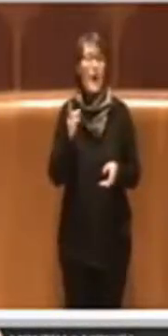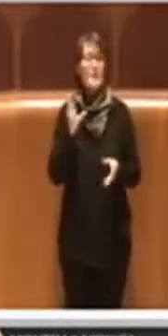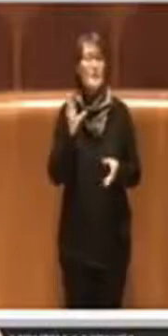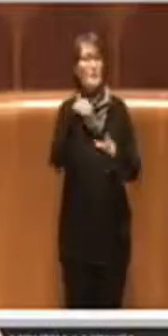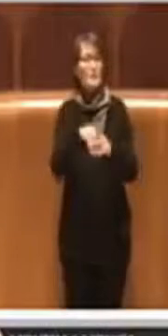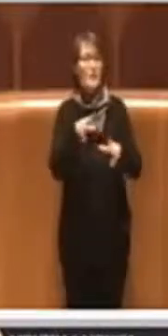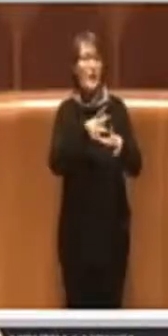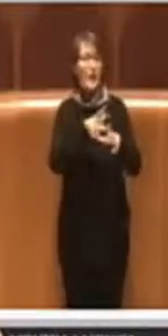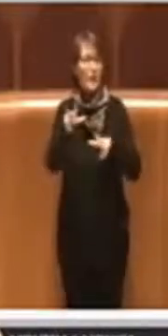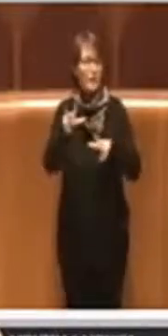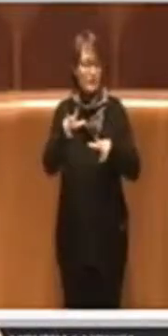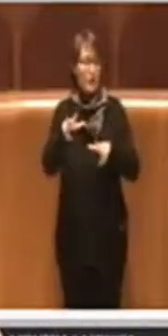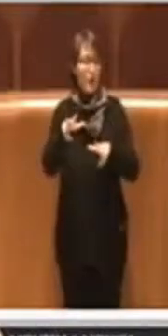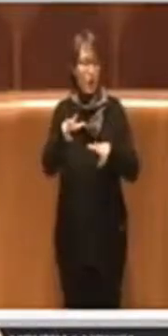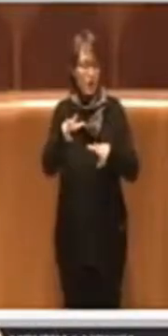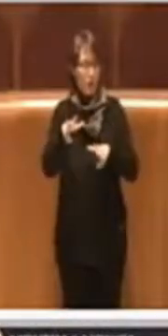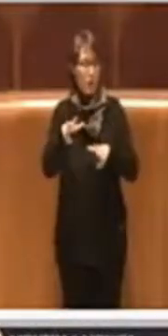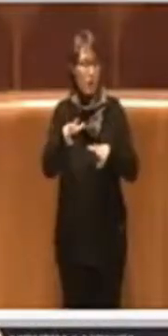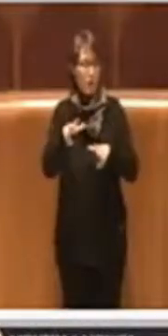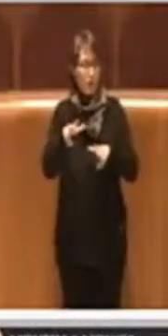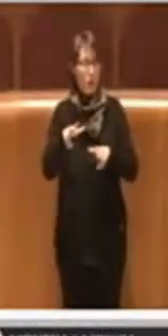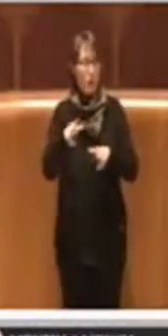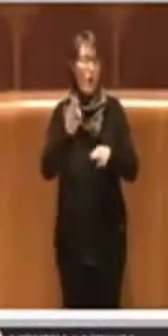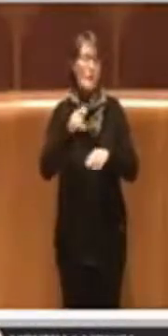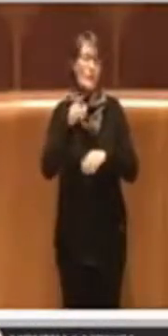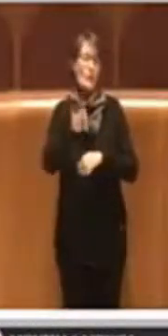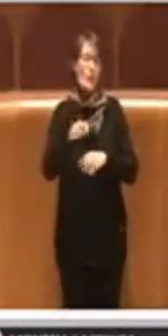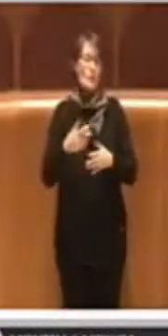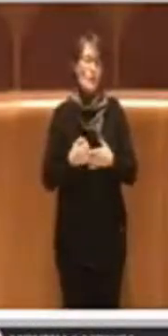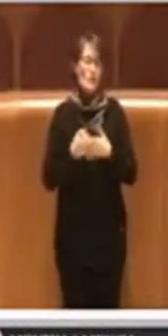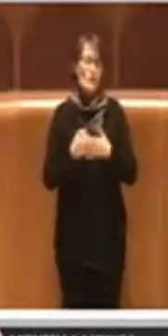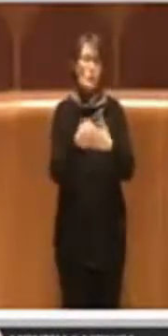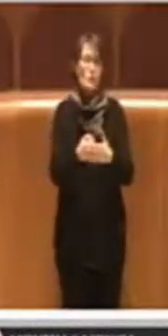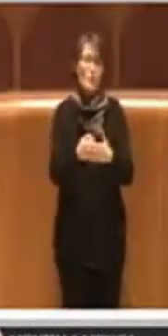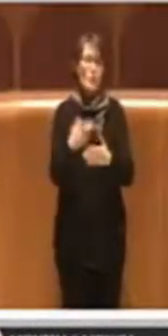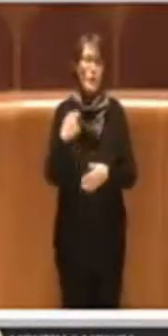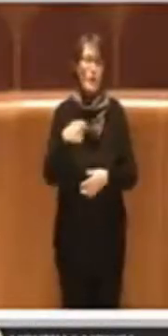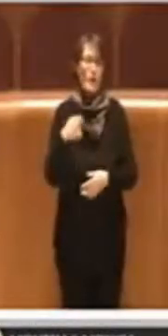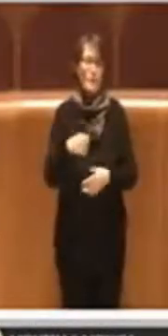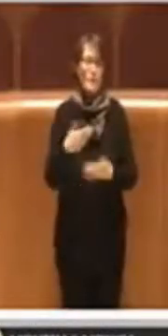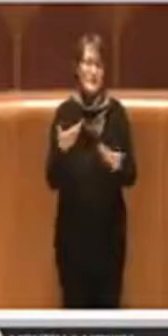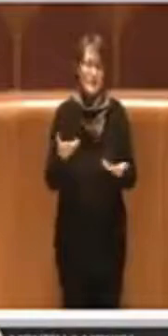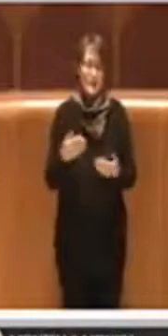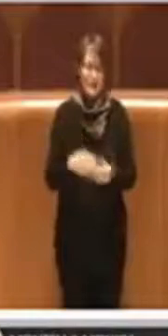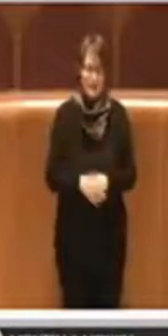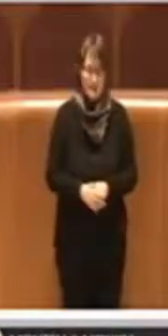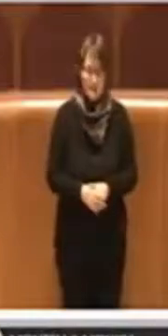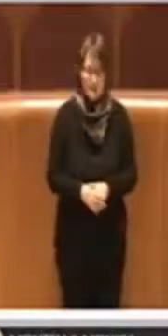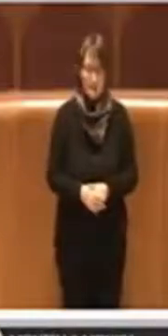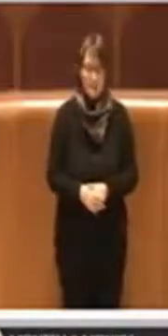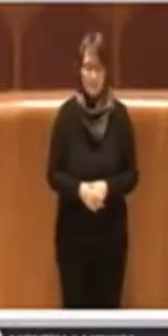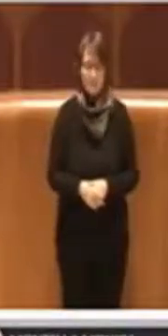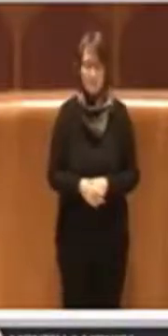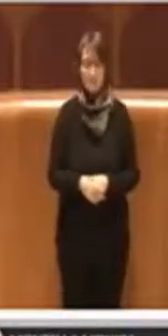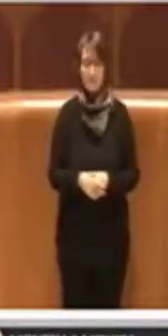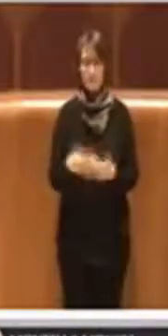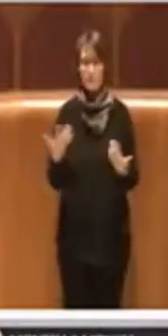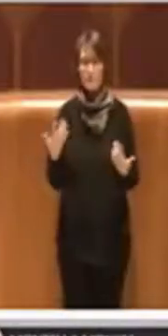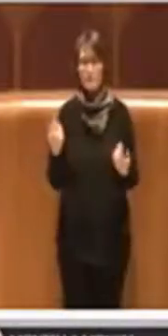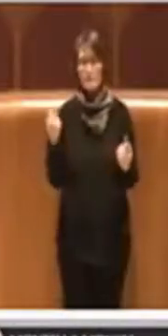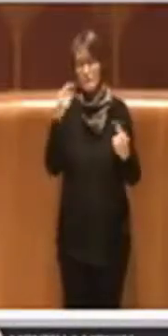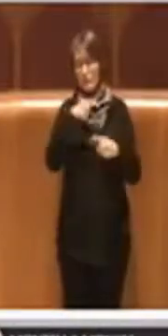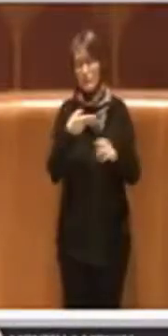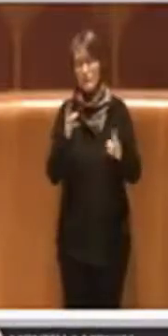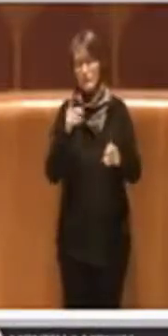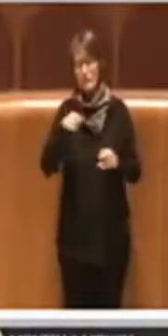Campidoglio per poter supportare il Presidente in questa avventura, diciamo così. Quindi è tutto diventato più difficoltoso anche per noi, come